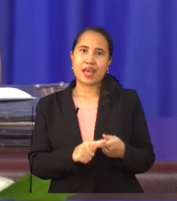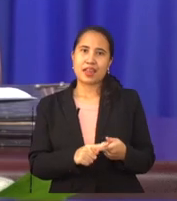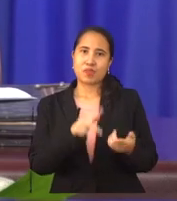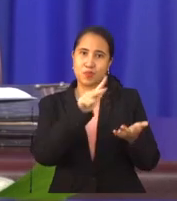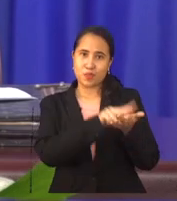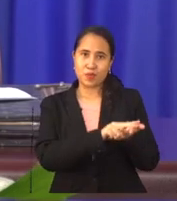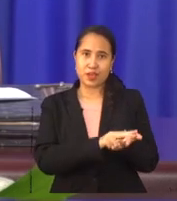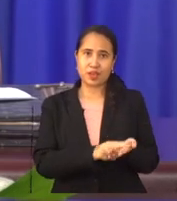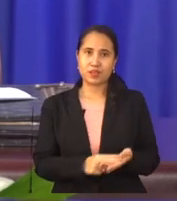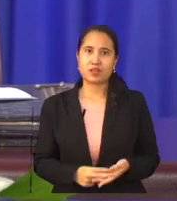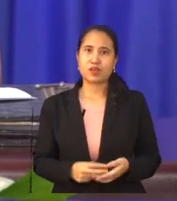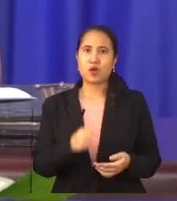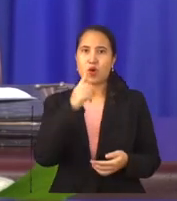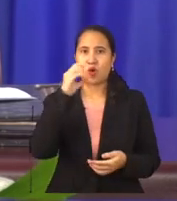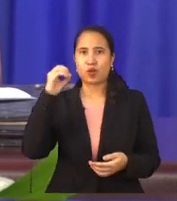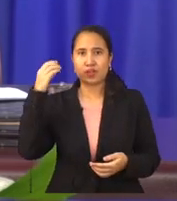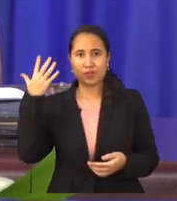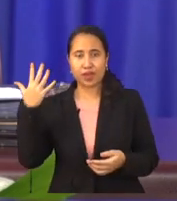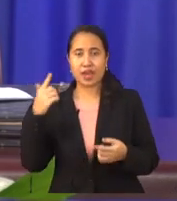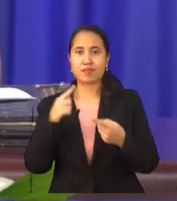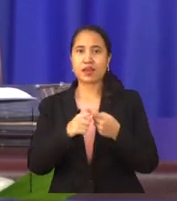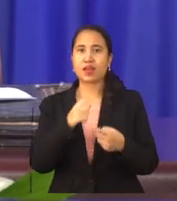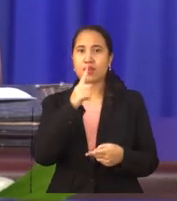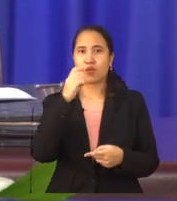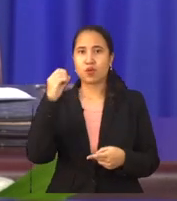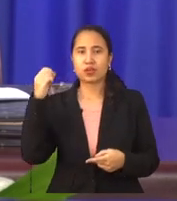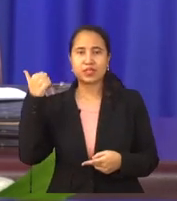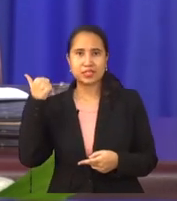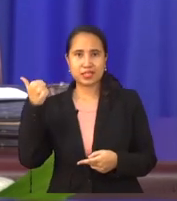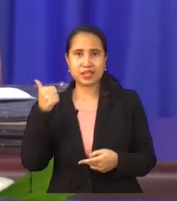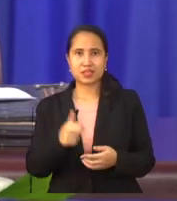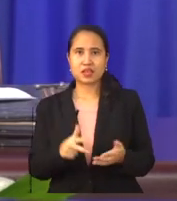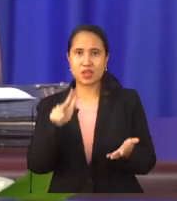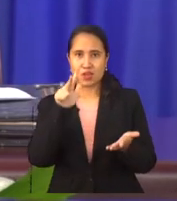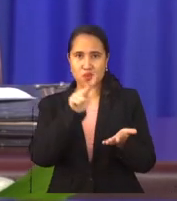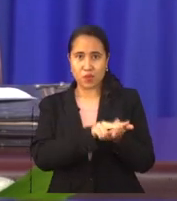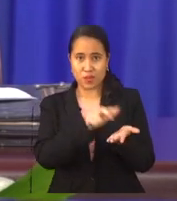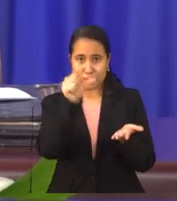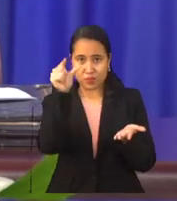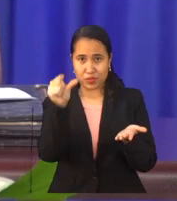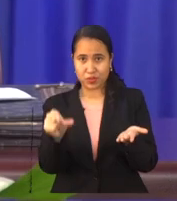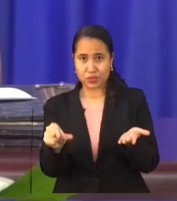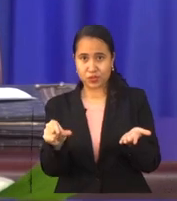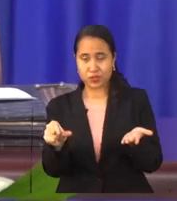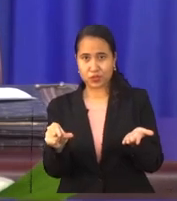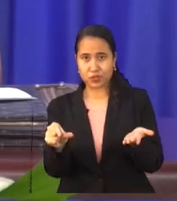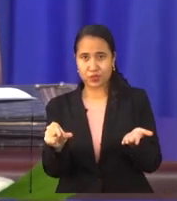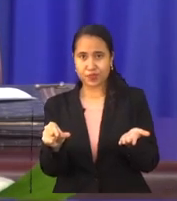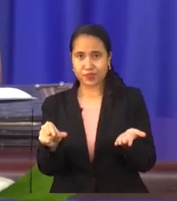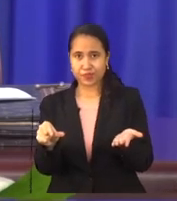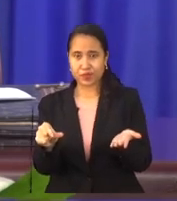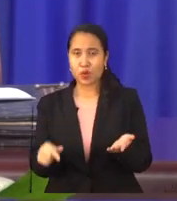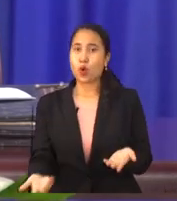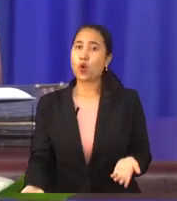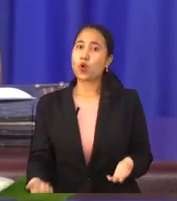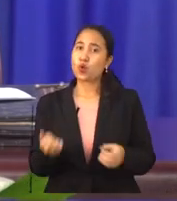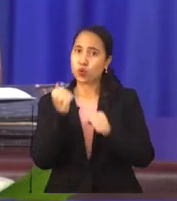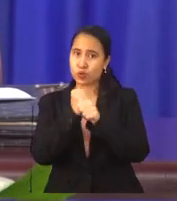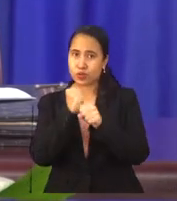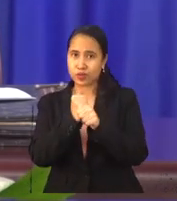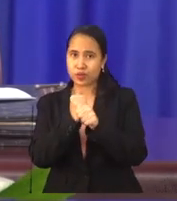105 en 106 van de grondwet. Op de wetgever rust aldus eveneens de taak